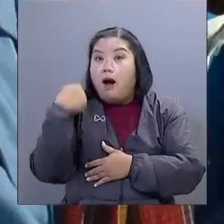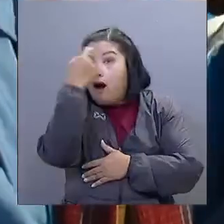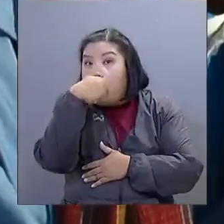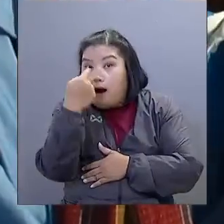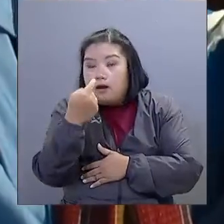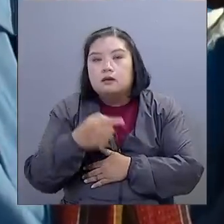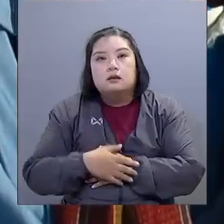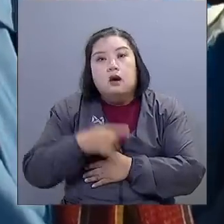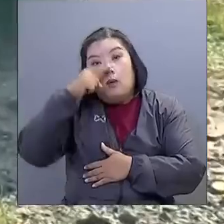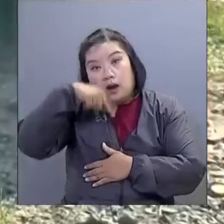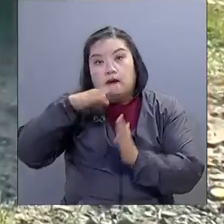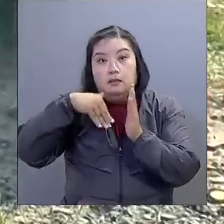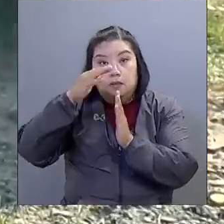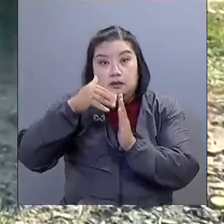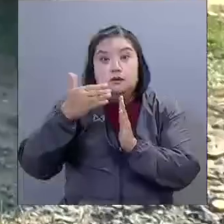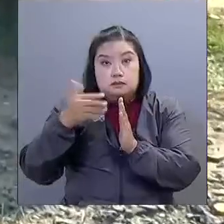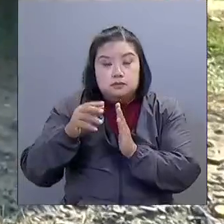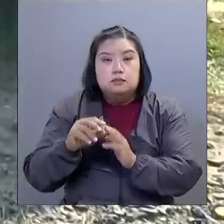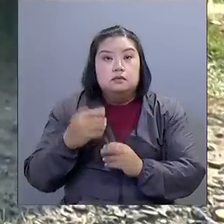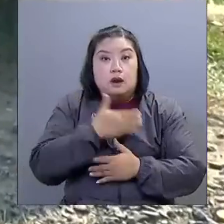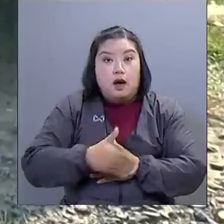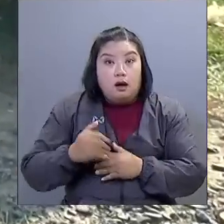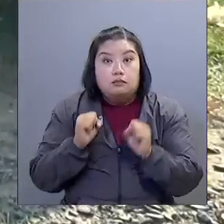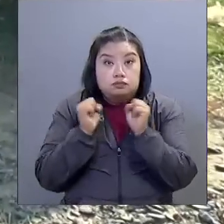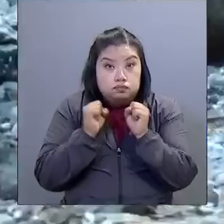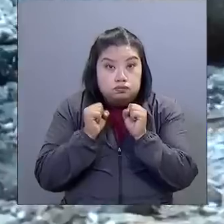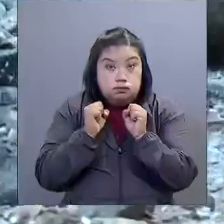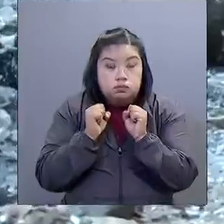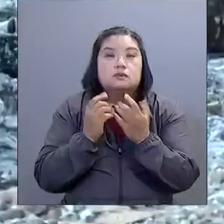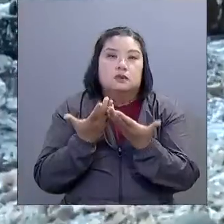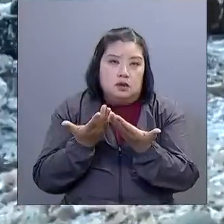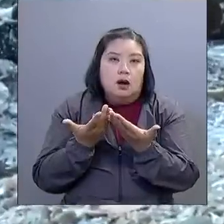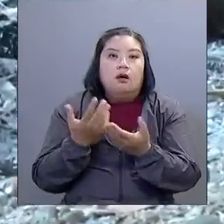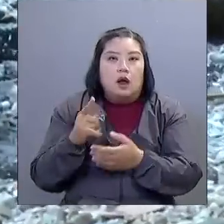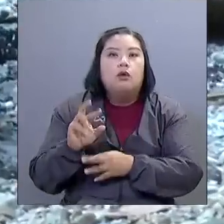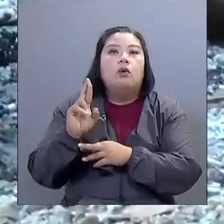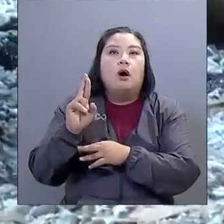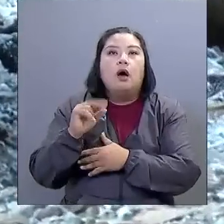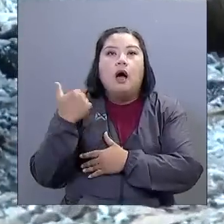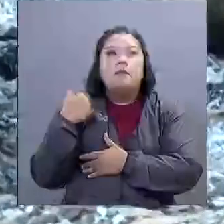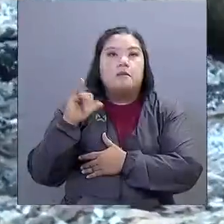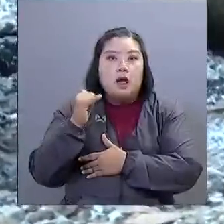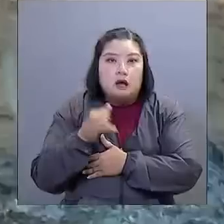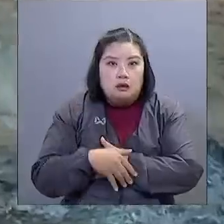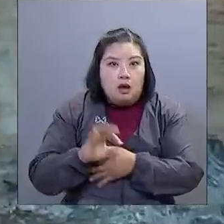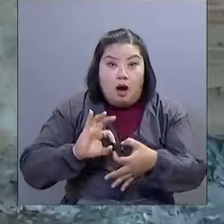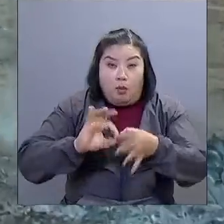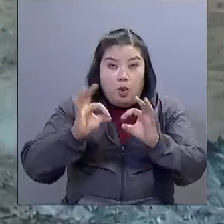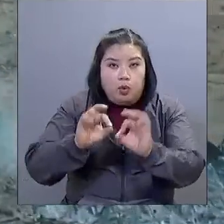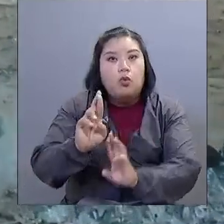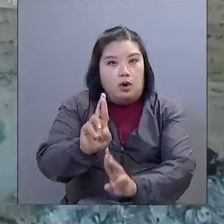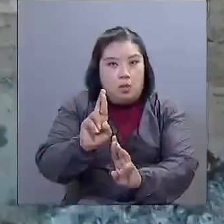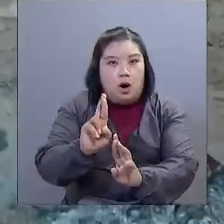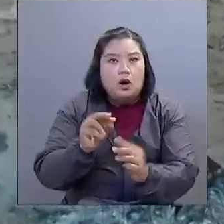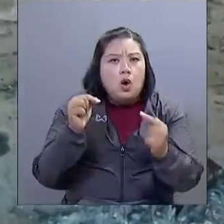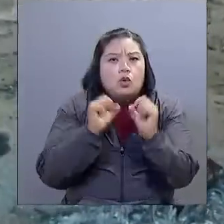ณพื้นที่ประเทศไทยตอนบนดูแลรักษาสุขภาพจากอากาศที่หนาวเย็นนะคะรวมไปถึงให้ระวังอันตรายจากอัคคีภัยกันไปด้วยค่ะเนื่องจากอ